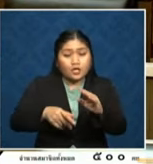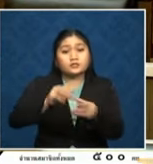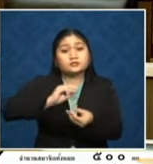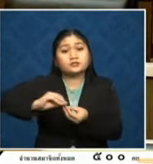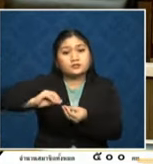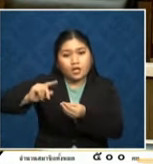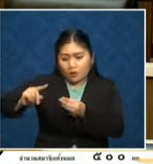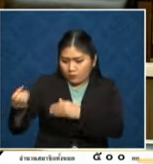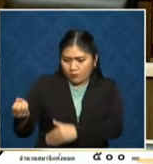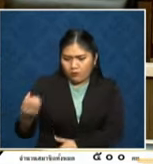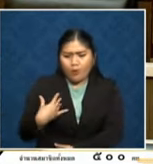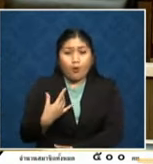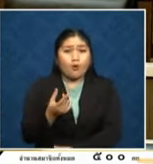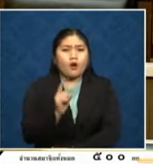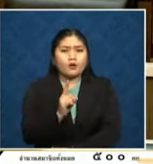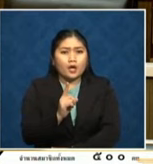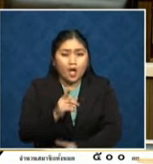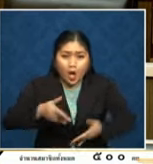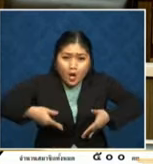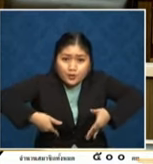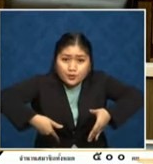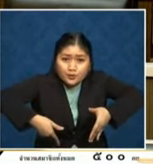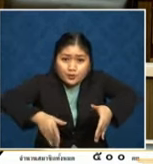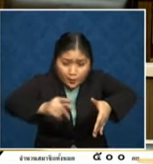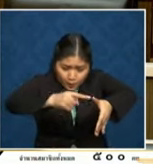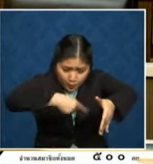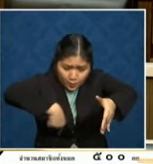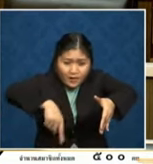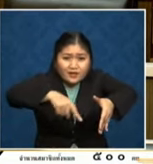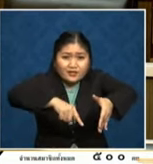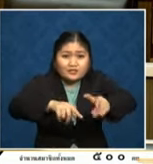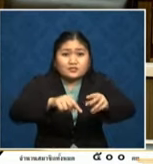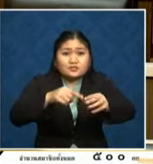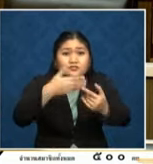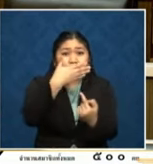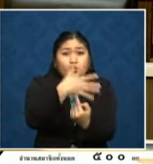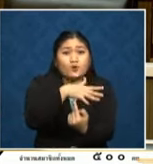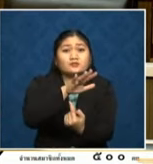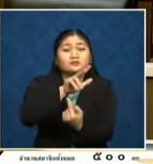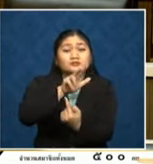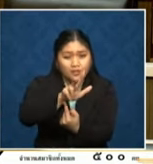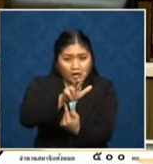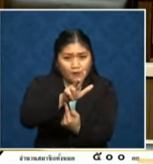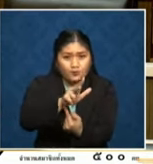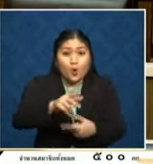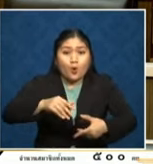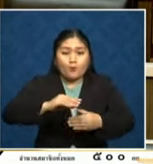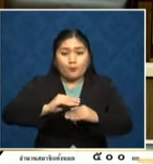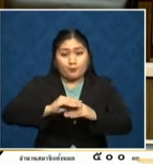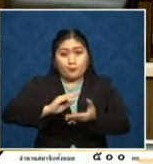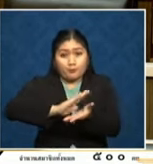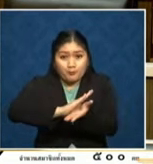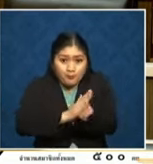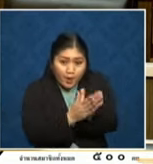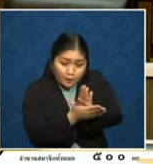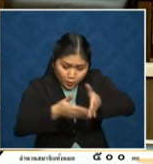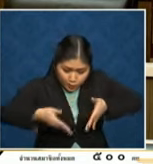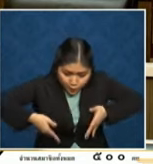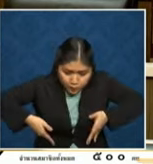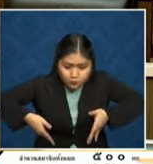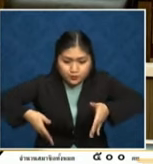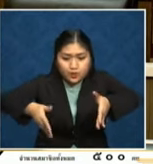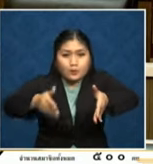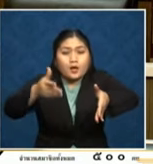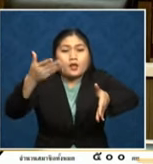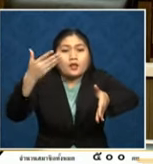หลังจากที่ถนนวัดดอนทองวัดเซนปอนซอย3ได้รับการปรับปรุงเป็นถนนคอนกรีตและทางการไฟฟ้าส่วนภูมิภาคก็ได้ม